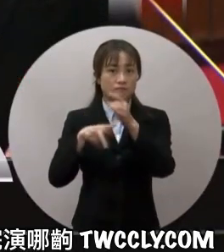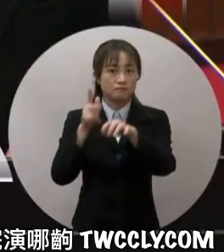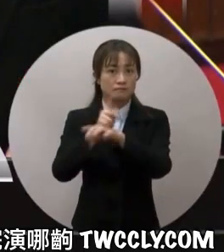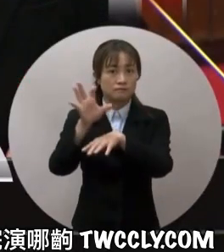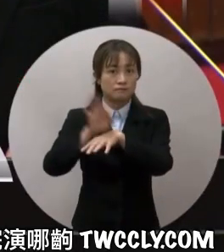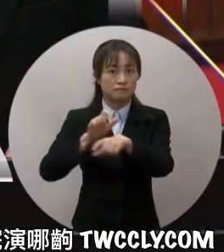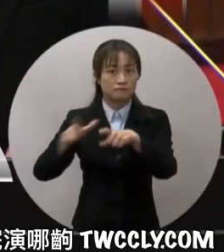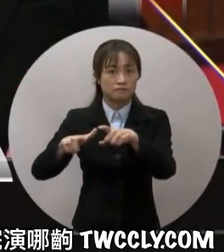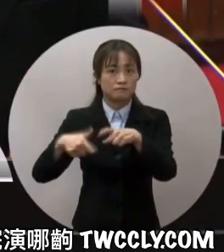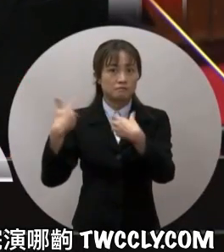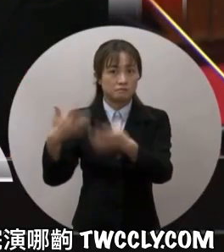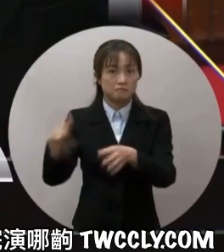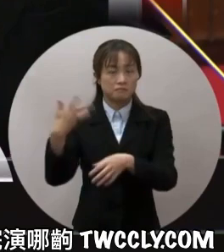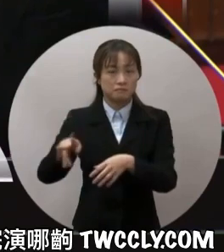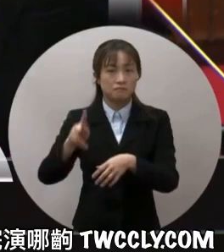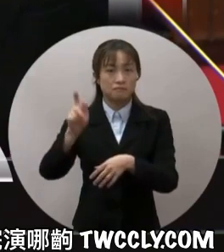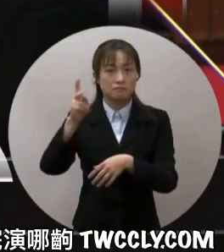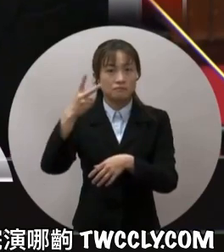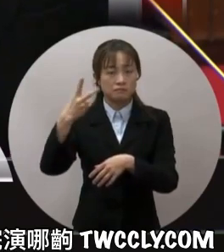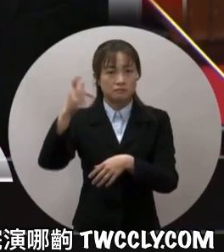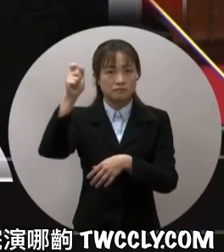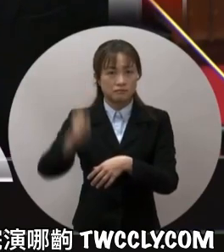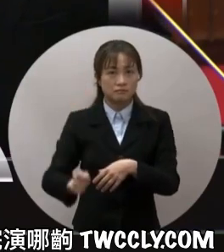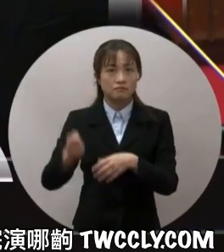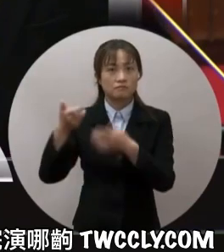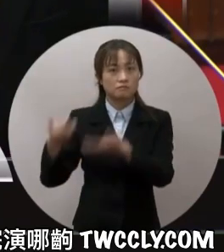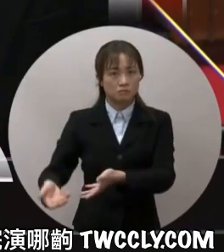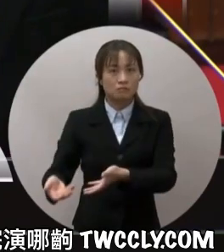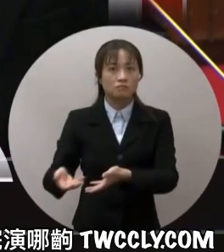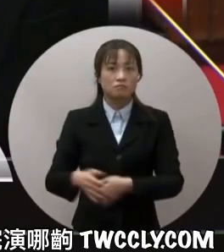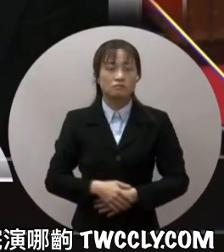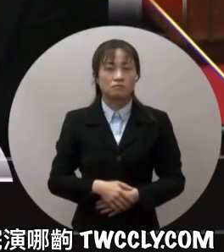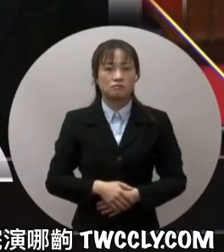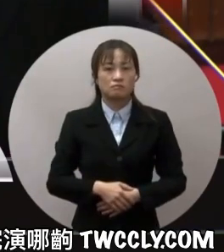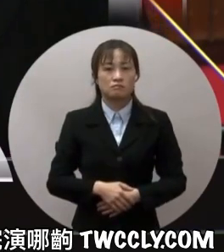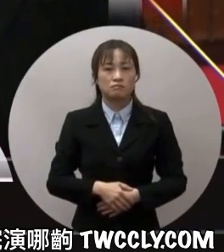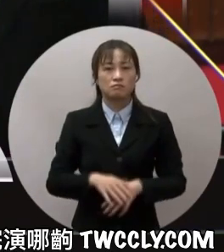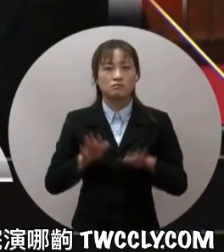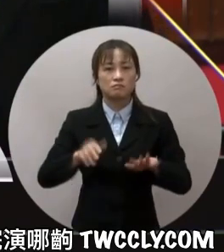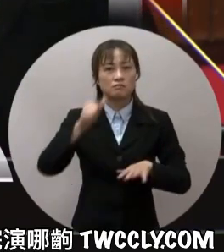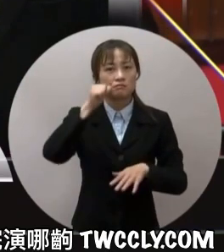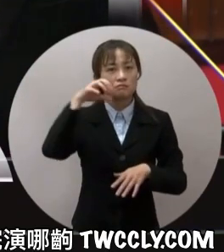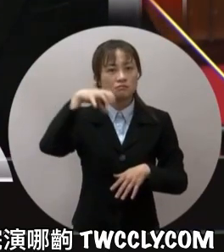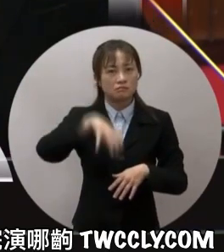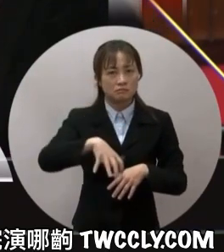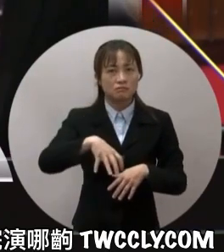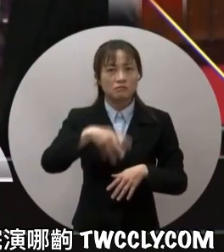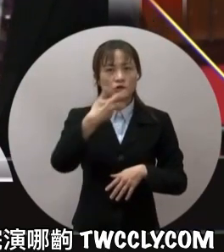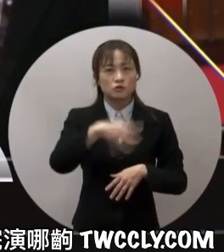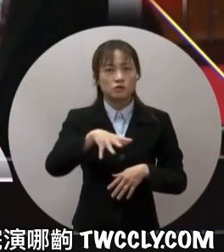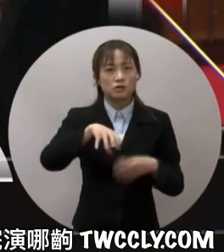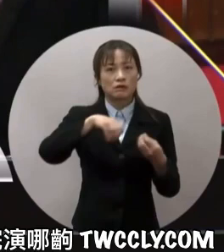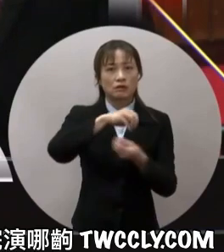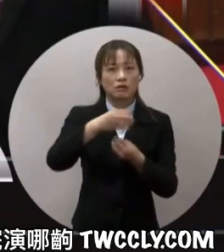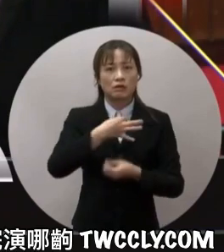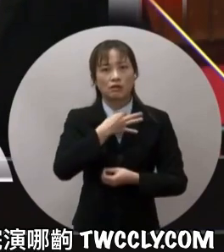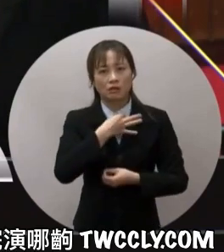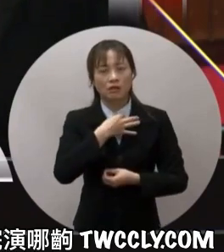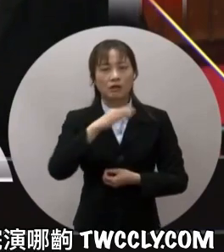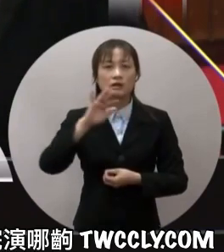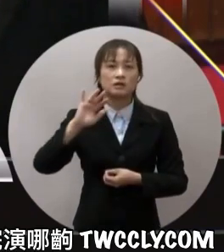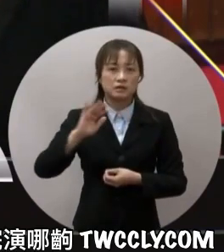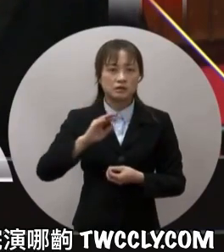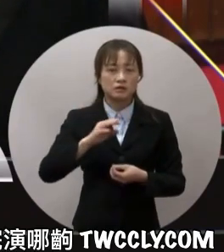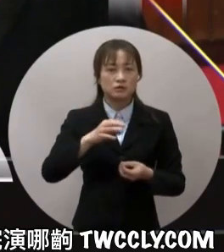億噸的水現在廟裡管是水資源私資的現實現水我們是第一名